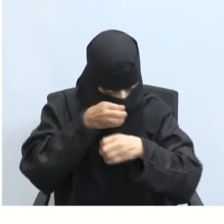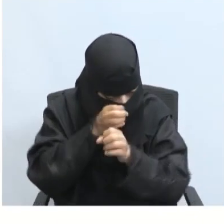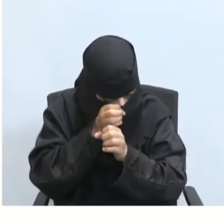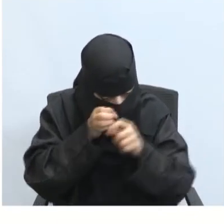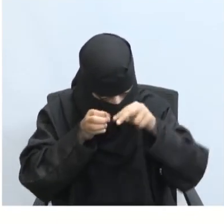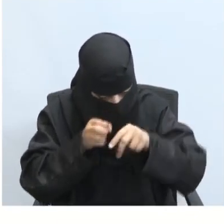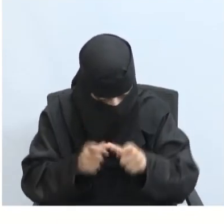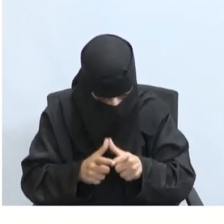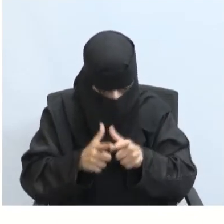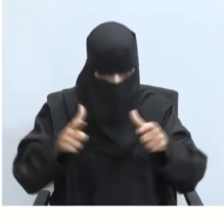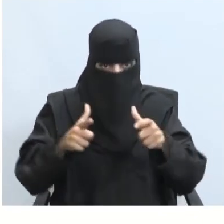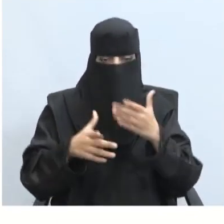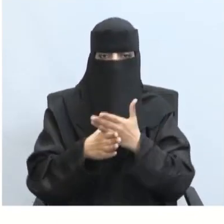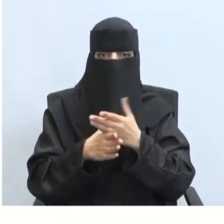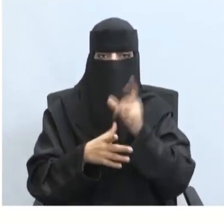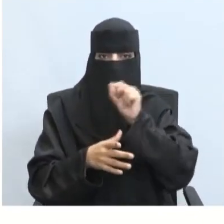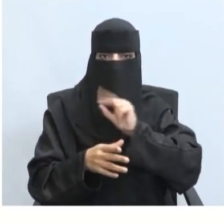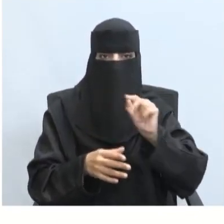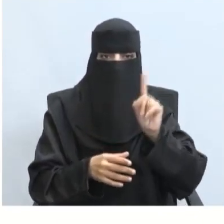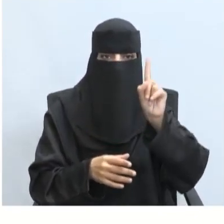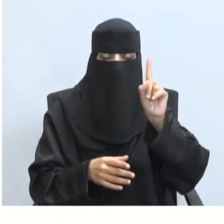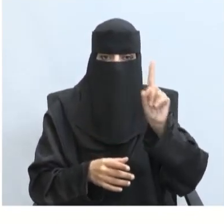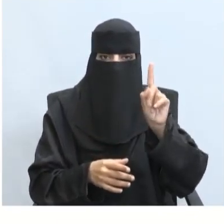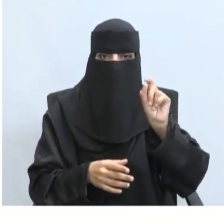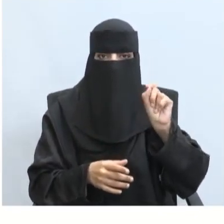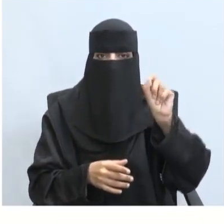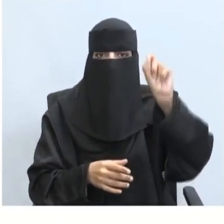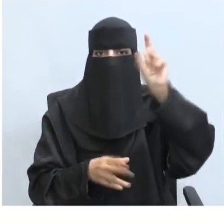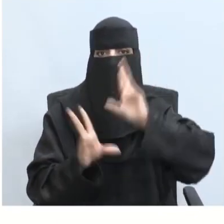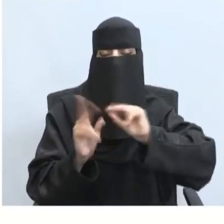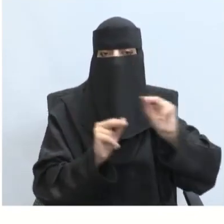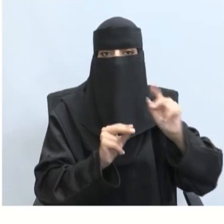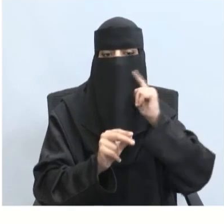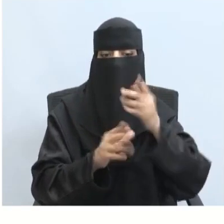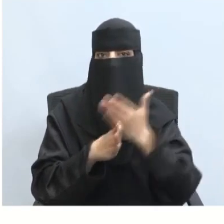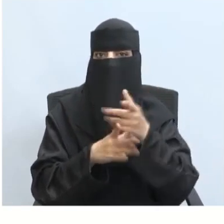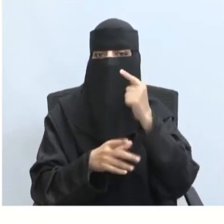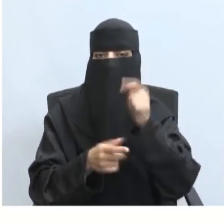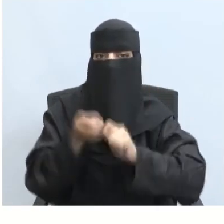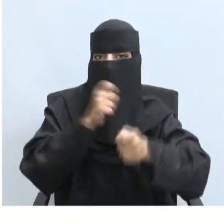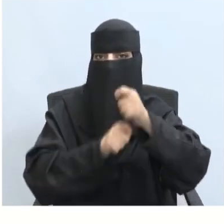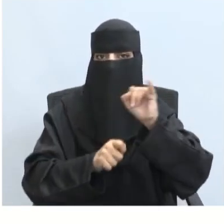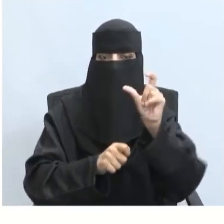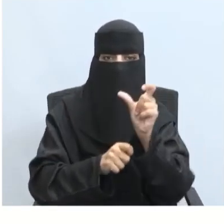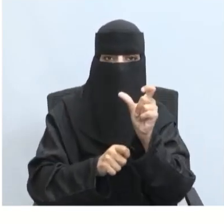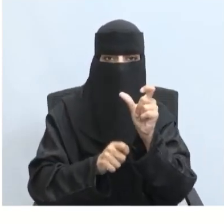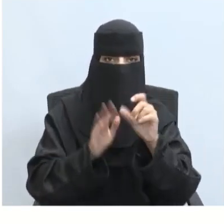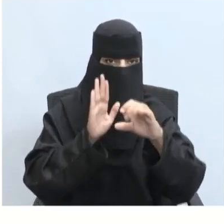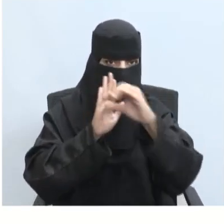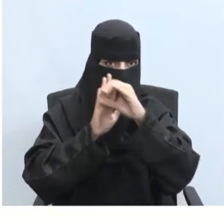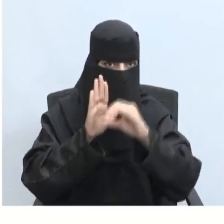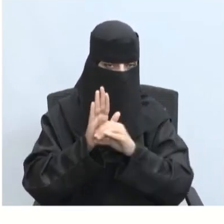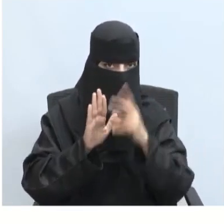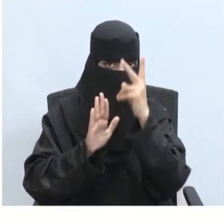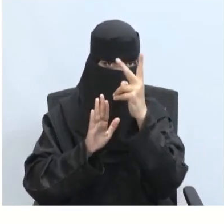المجرده مثل البكتيريا يتكون من ماذا اهم شيء يتكون منه الميكروسكوب يتكون من عدستين